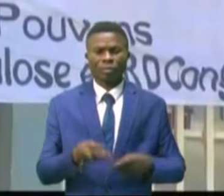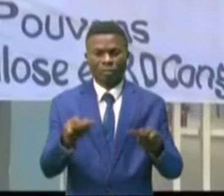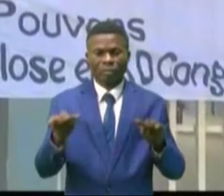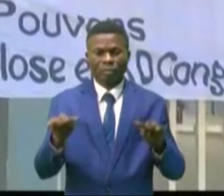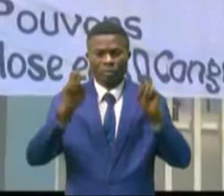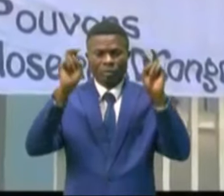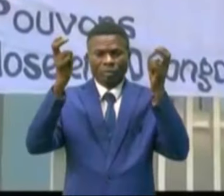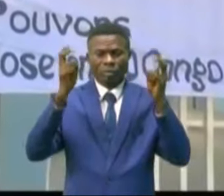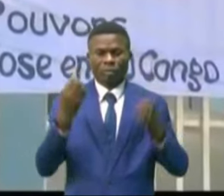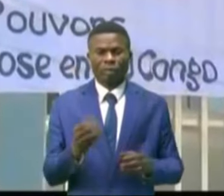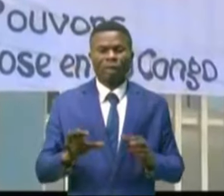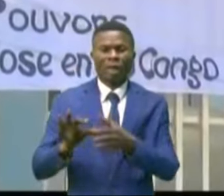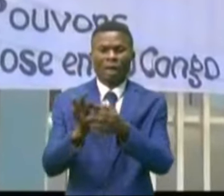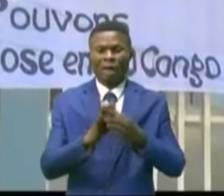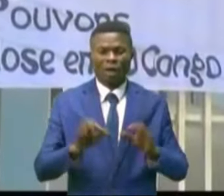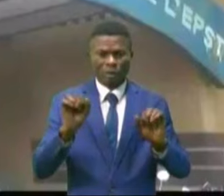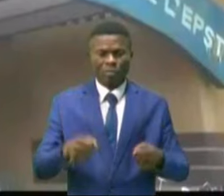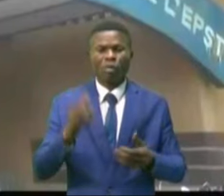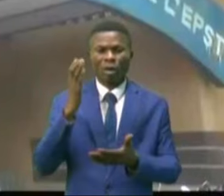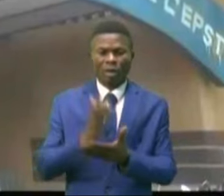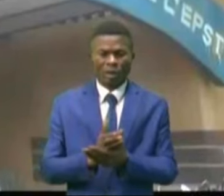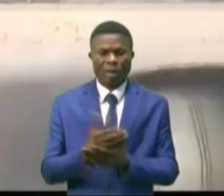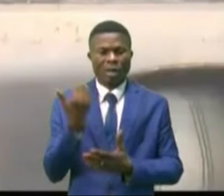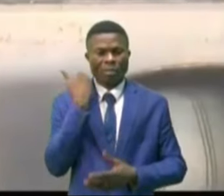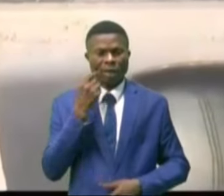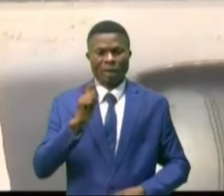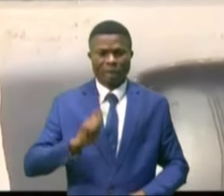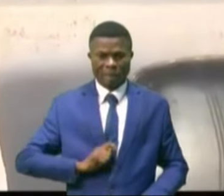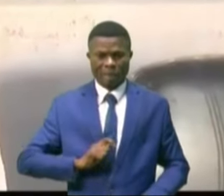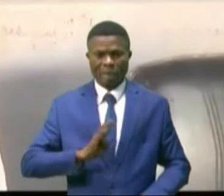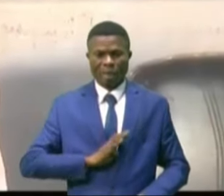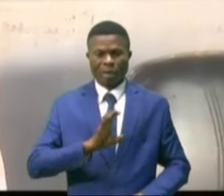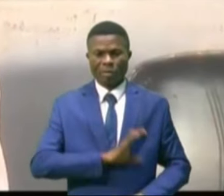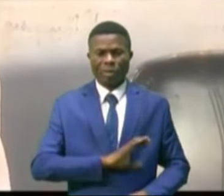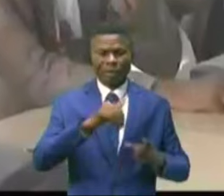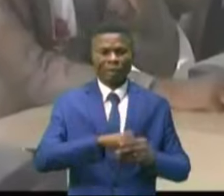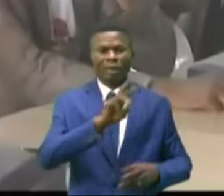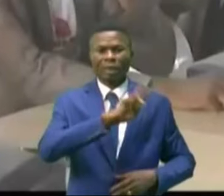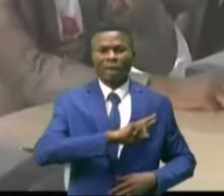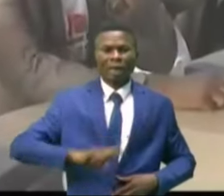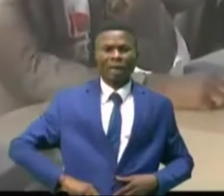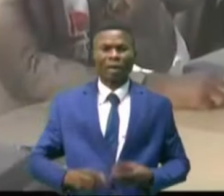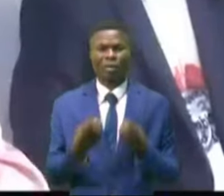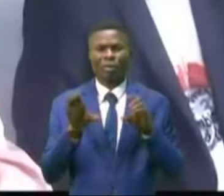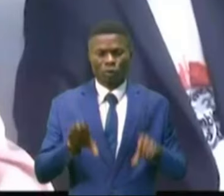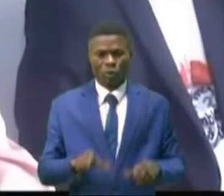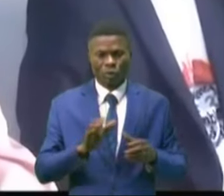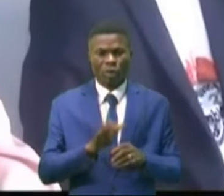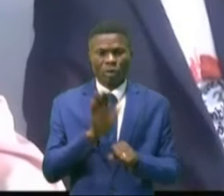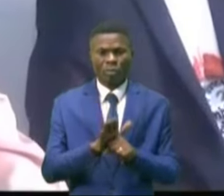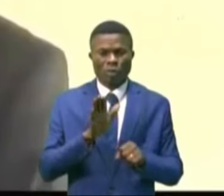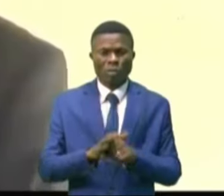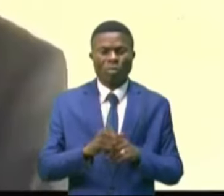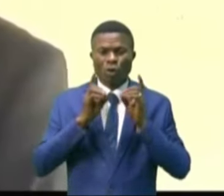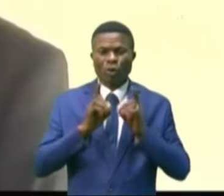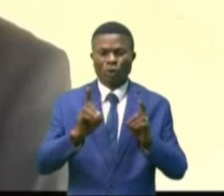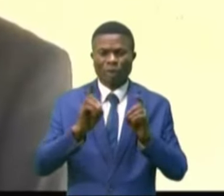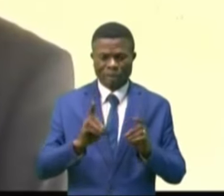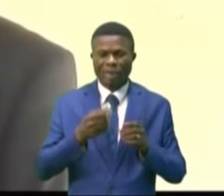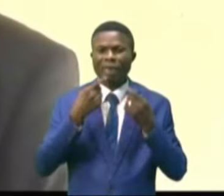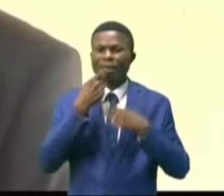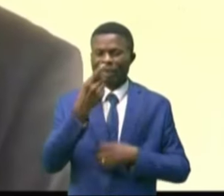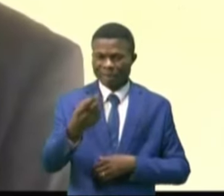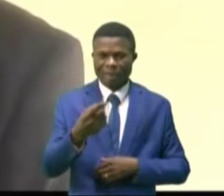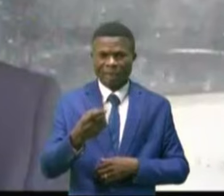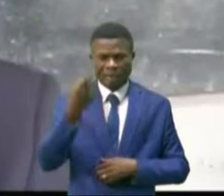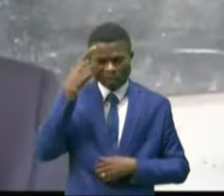thème « Ensemble, nous pouvons mettre fin à la tuberculose en République démocratique du Congo ». Plusieurs allocutions ont été prononcées